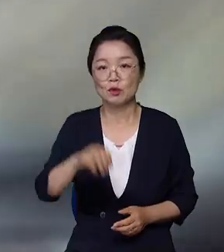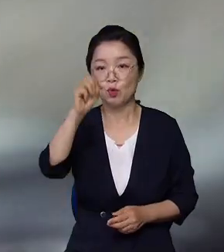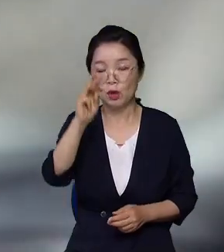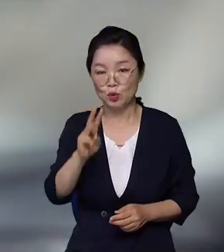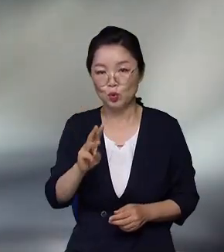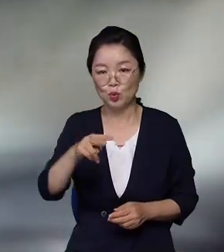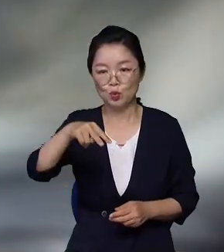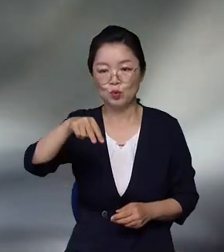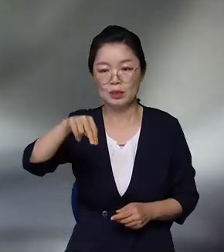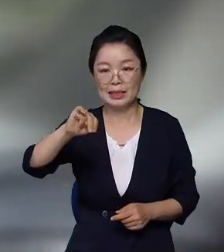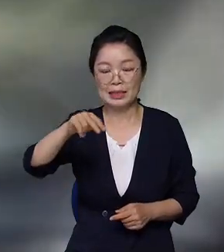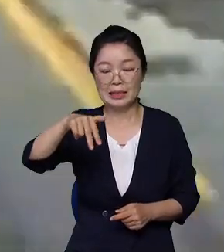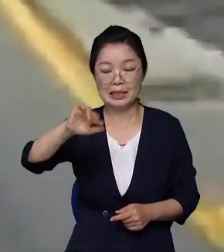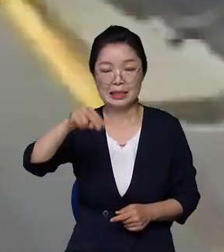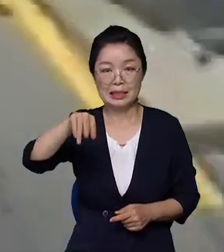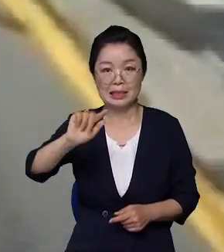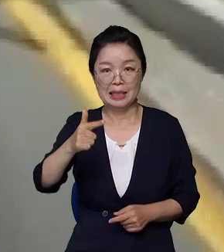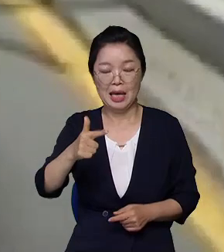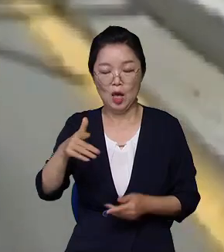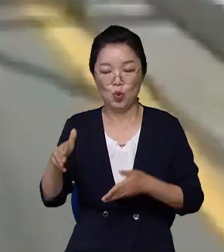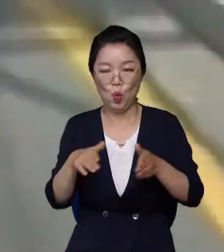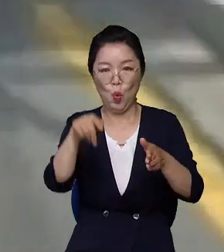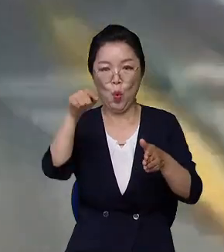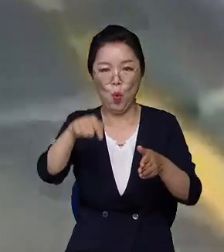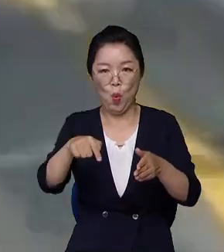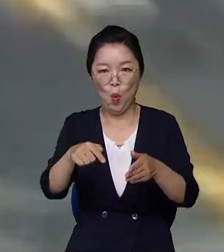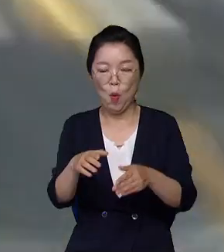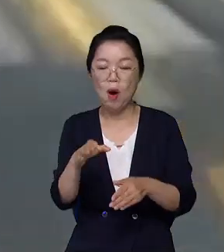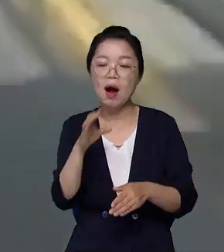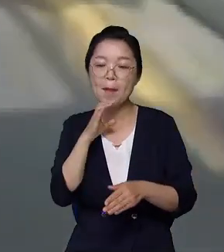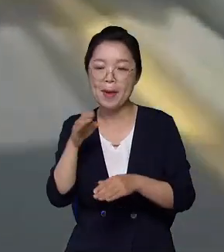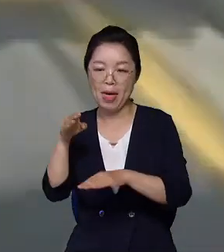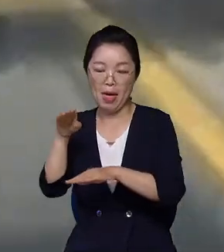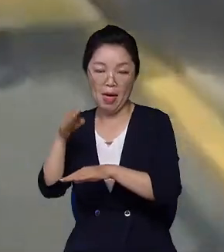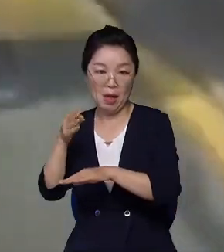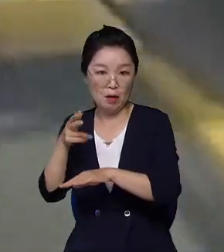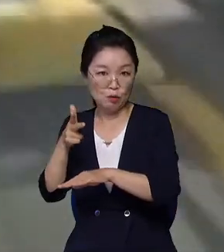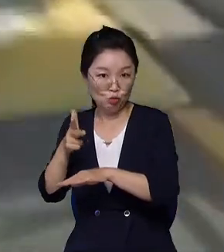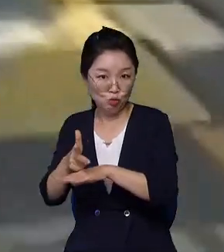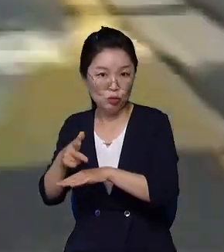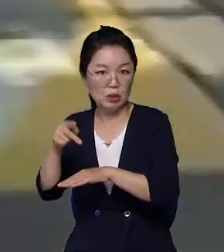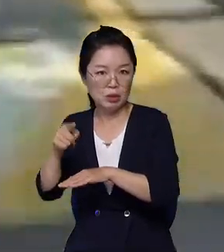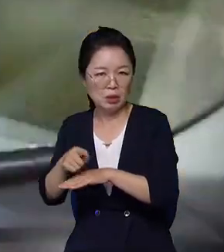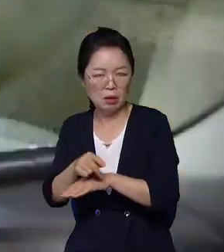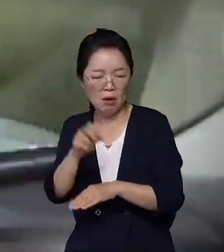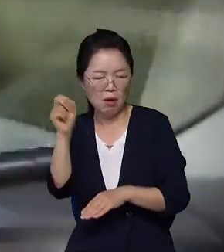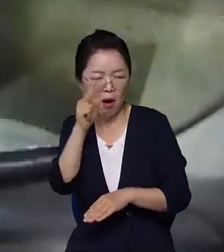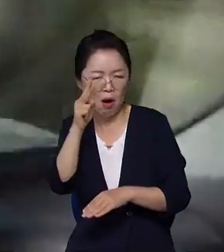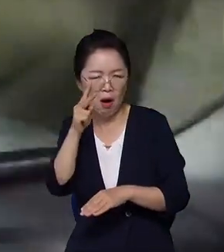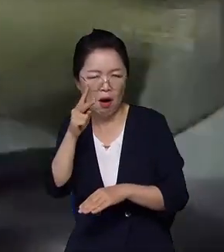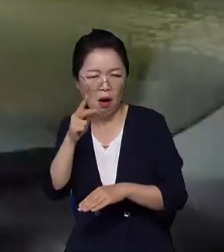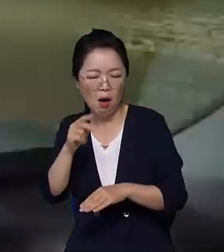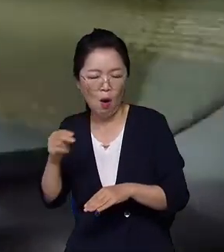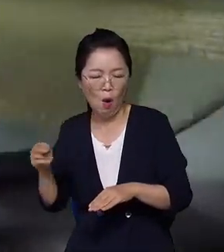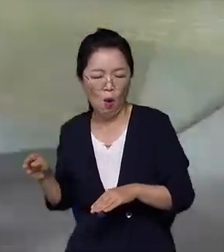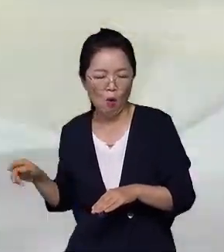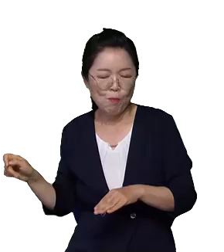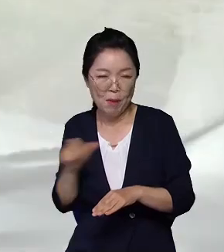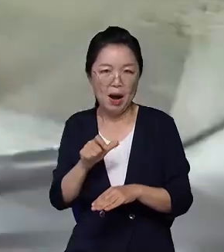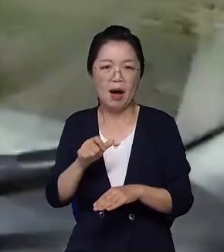광주시 지산동의 한 도로. 카페 주차장 앞에 멈춰있던 검은색 승용차가 갑자기 속도를